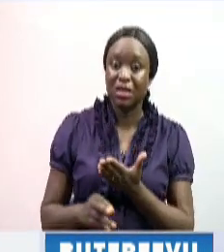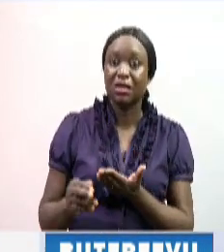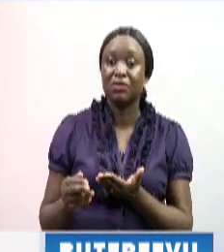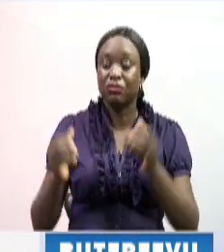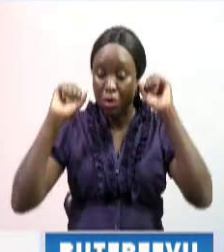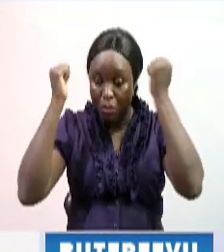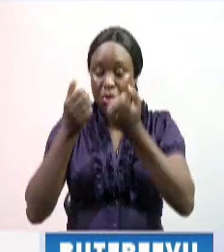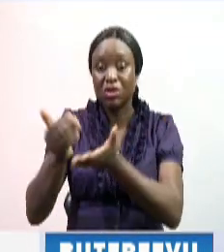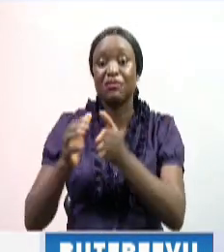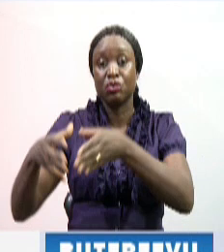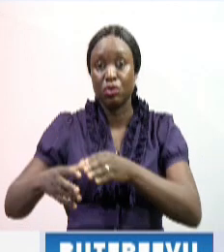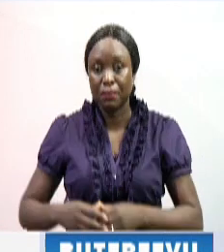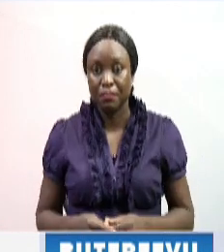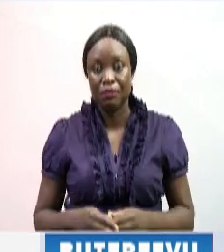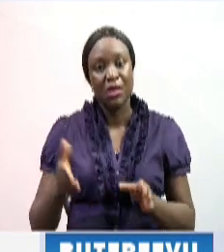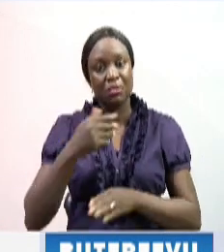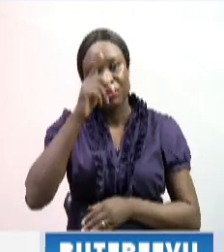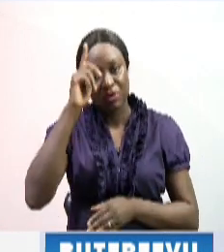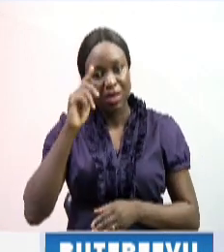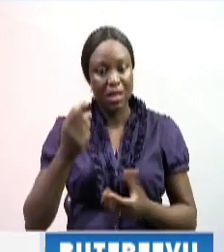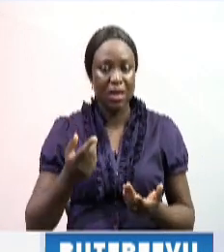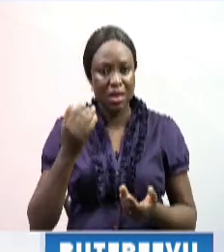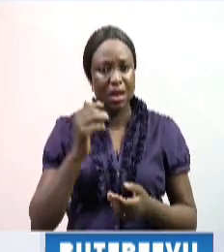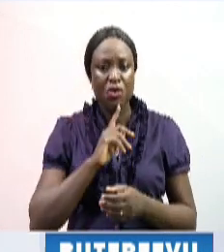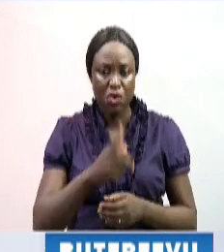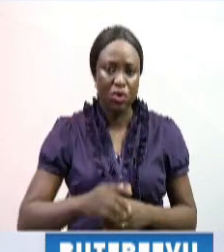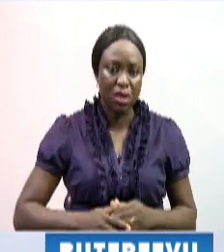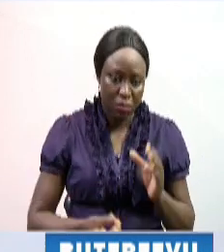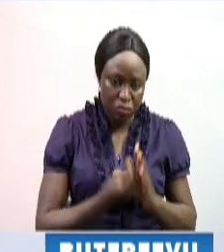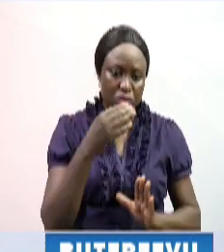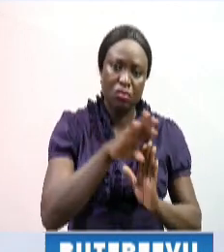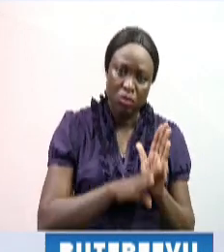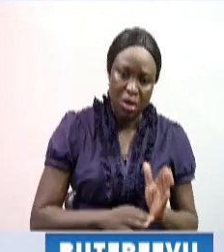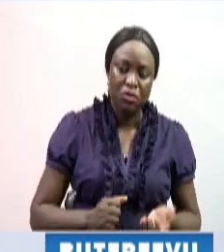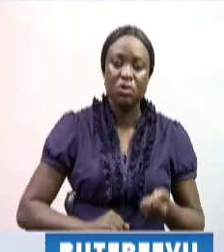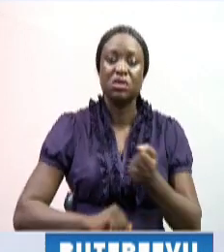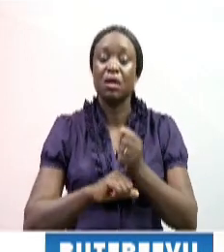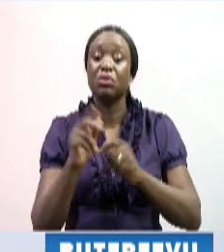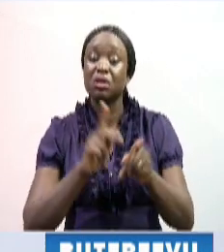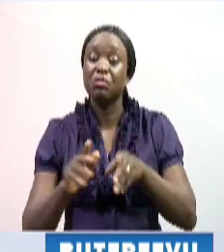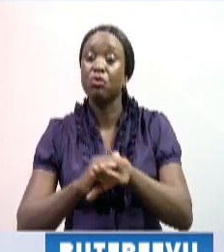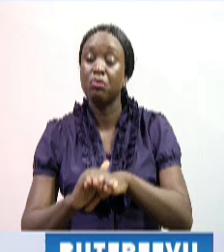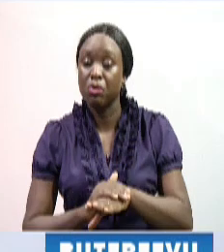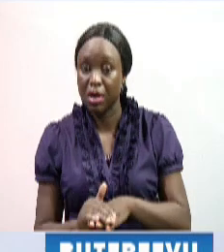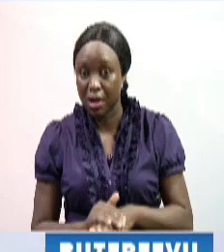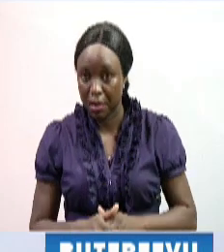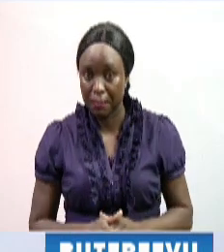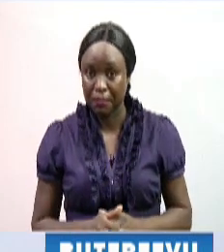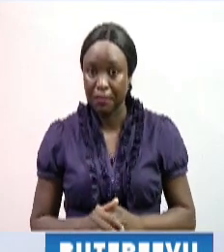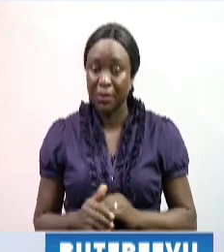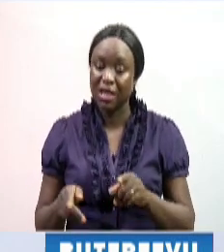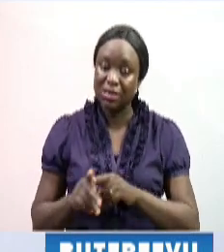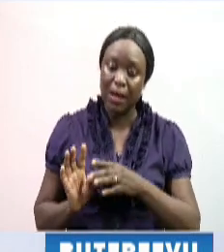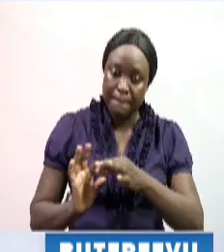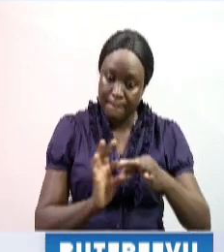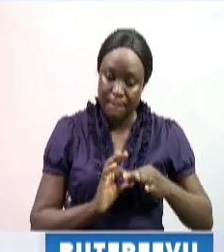yatulagira kuteekawo enteekateeka ez'enkulaakulana ezinaayamba abantu ba Kabaka nga bakolagalanye wamu n'Obwakabaka